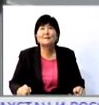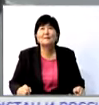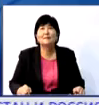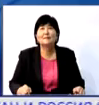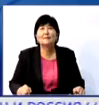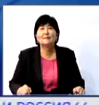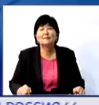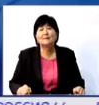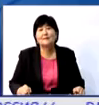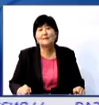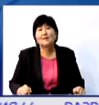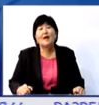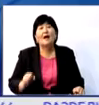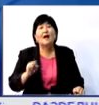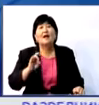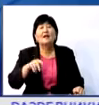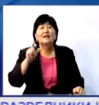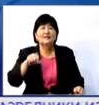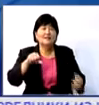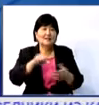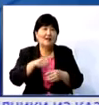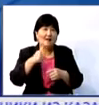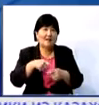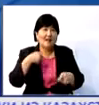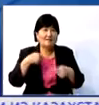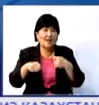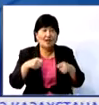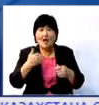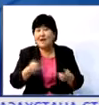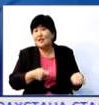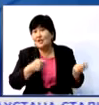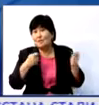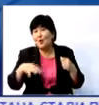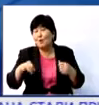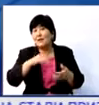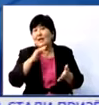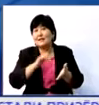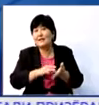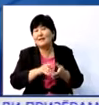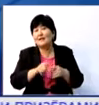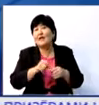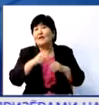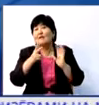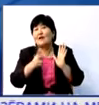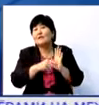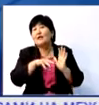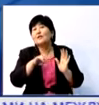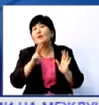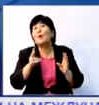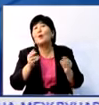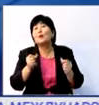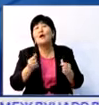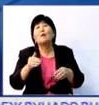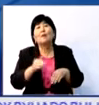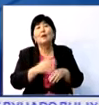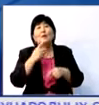«Кызылорда». Аральцы тоже приняли участие в главной ярмарке. Они привезли в областной центр продукцию на 18 миллионов тенге. По